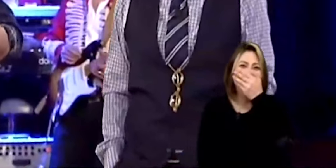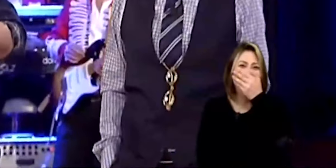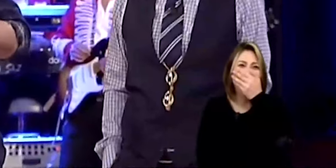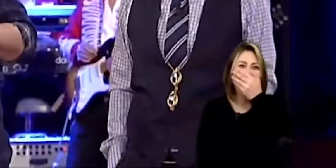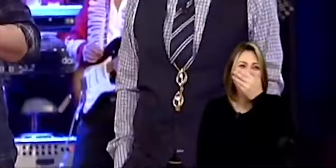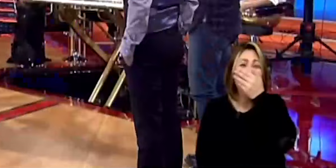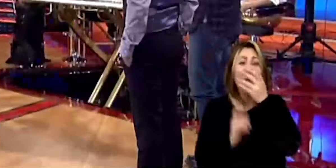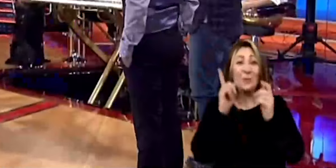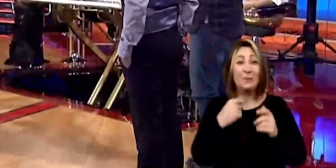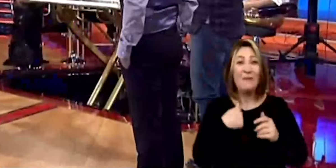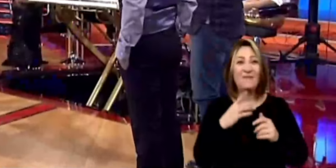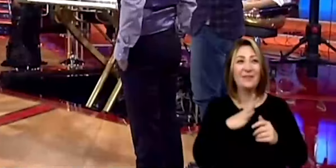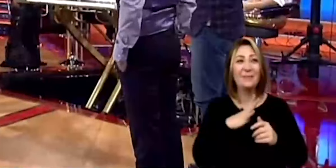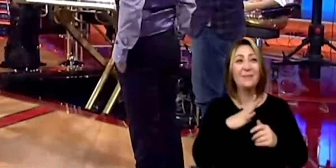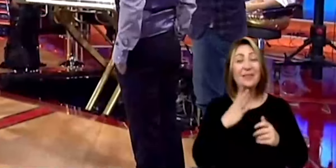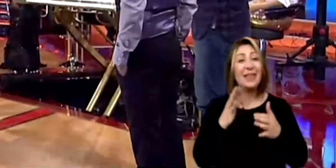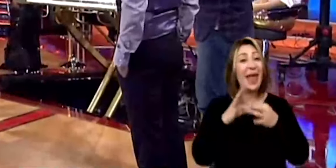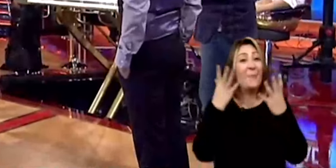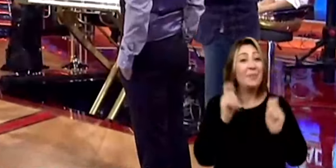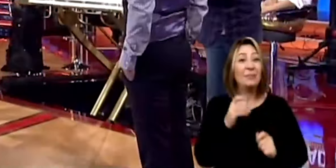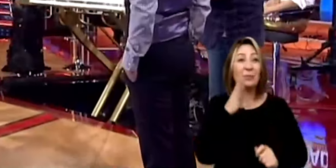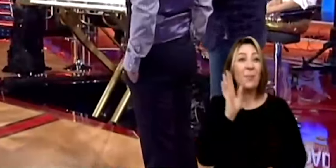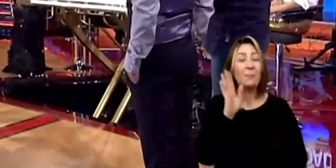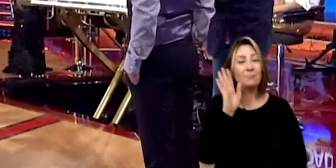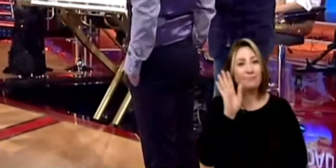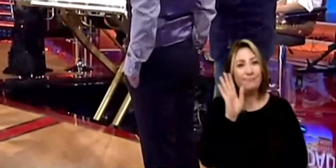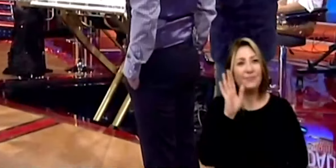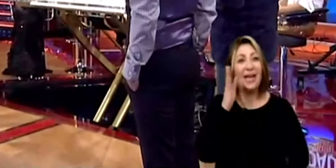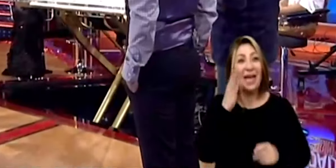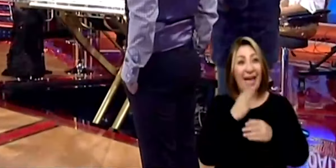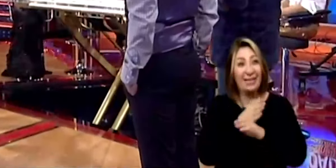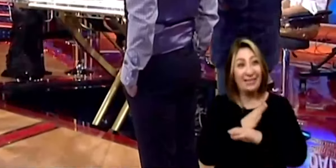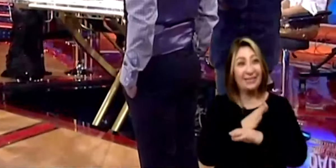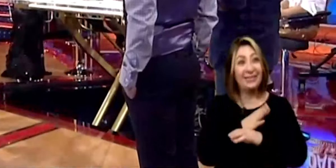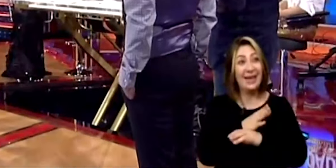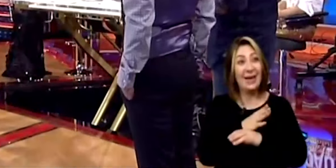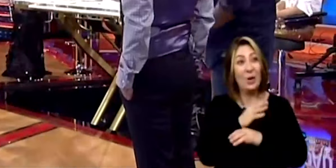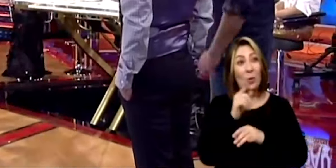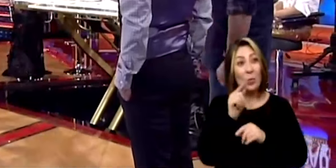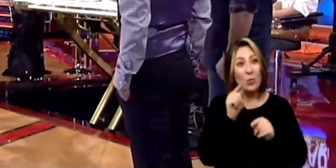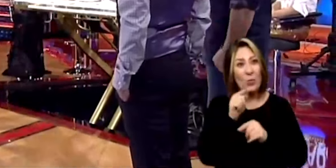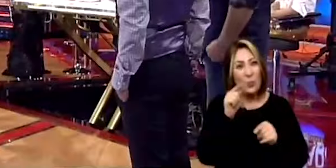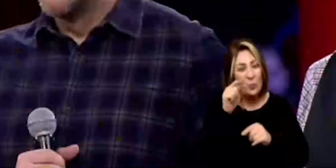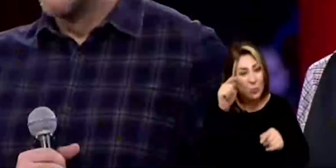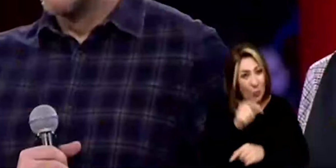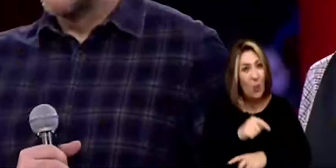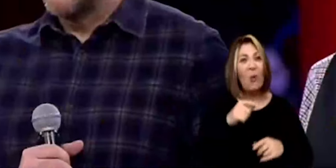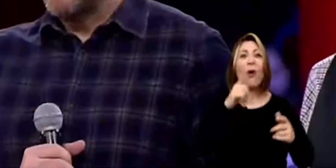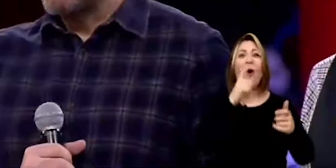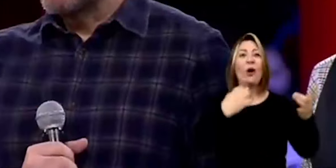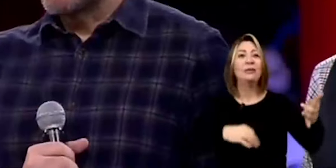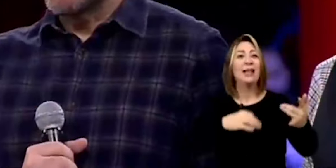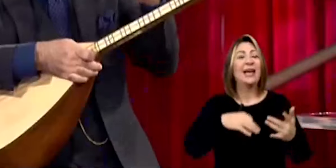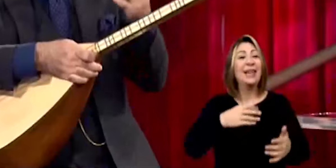burada ben varım önce. Ne yaptığımızı şey, bile bilmiyorum. Ya şimdi aslında bu bütün ozanlardan